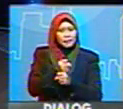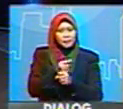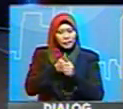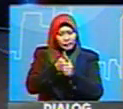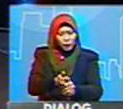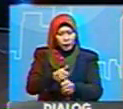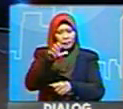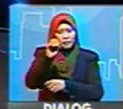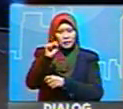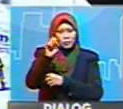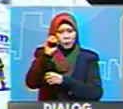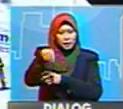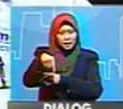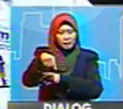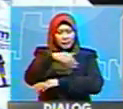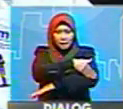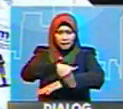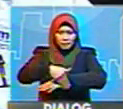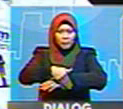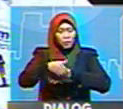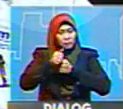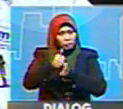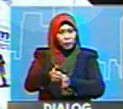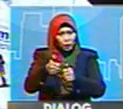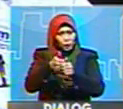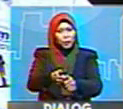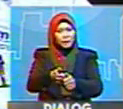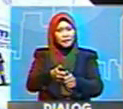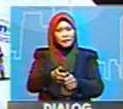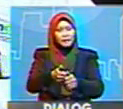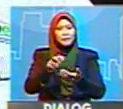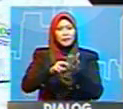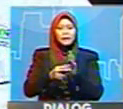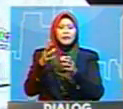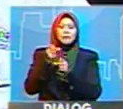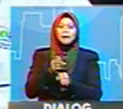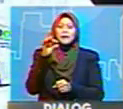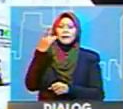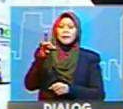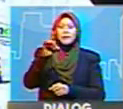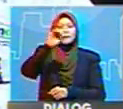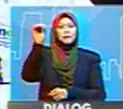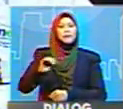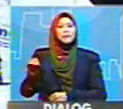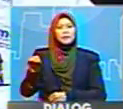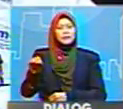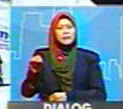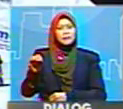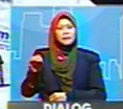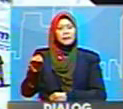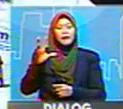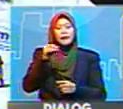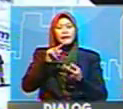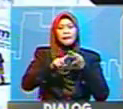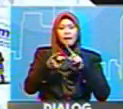sop yang ditetapkan mereka dapat potongan 18%. dan Kawan